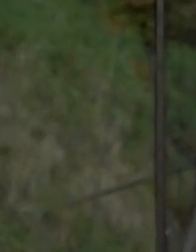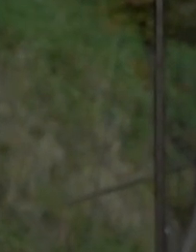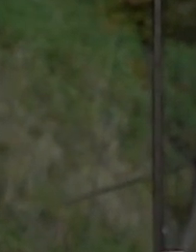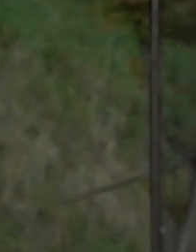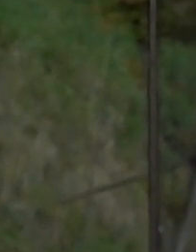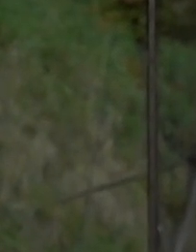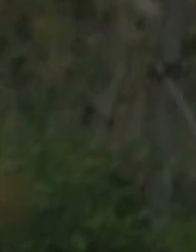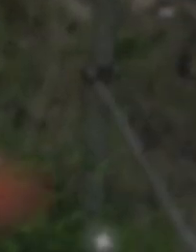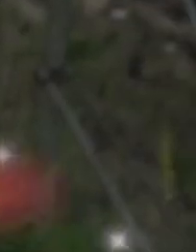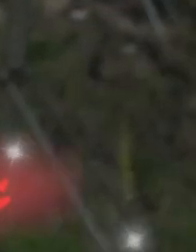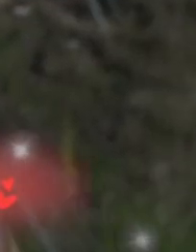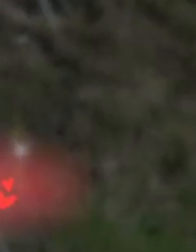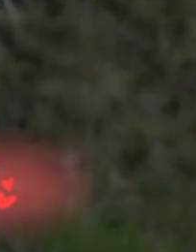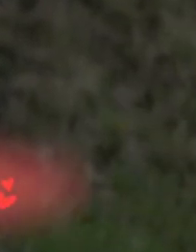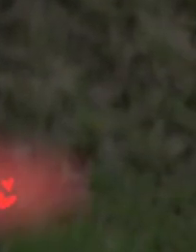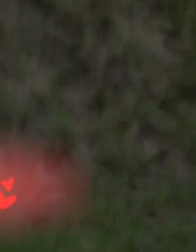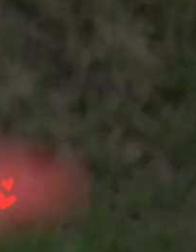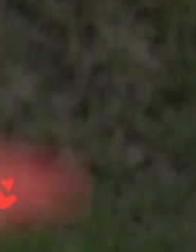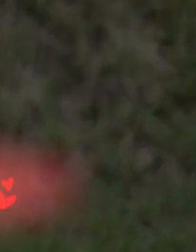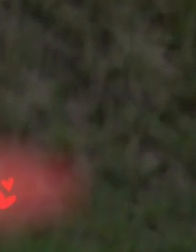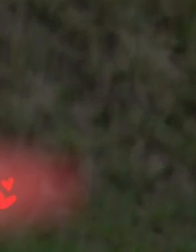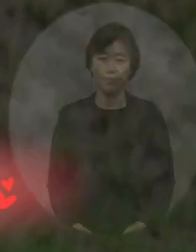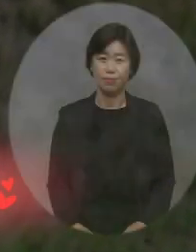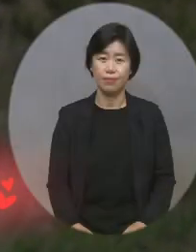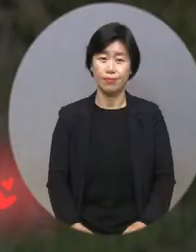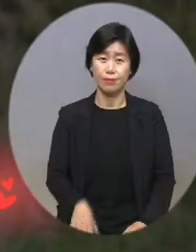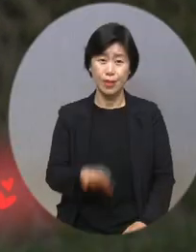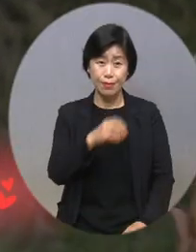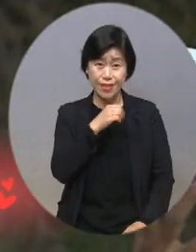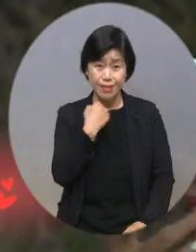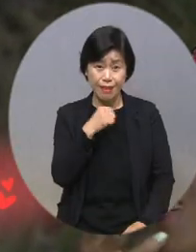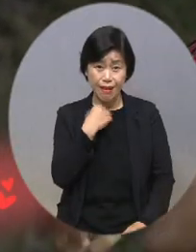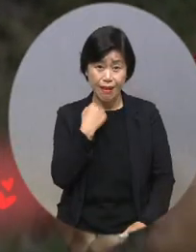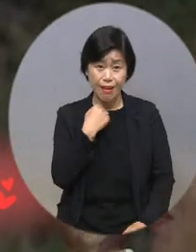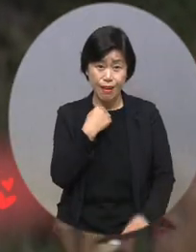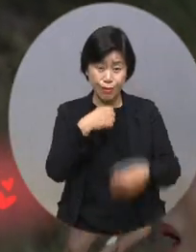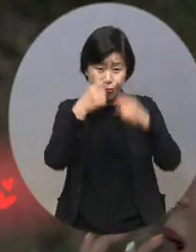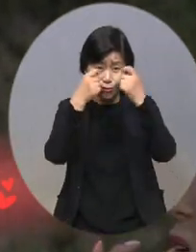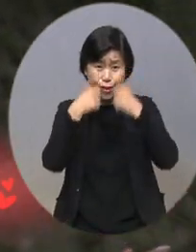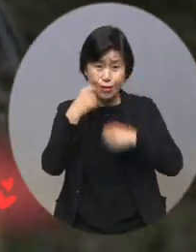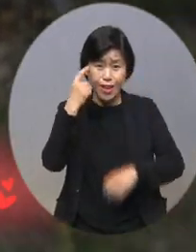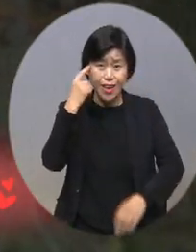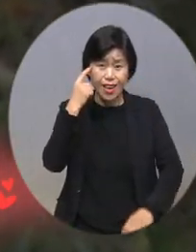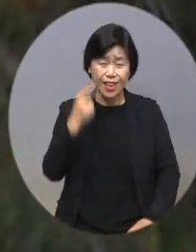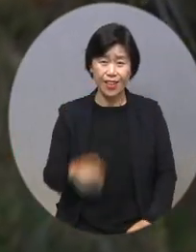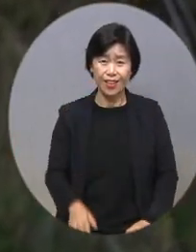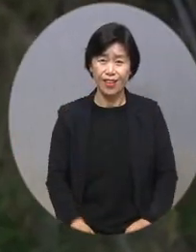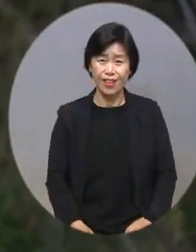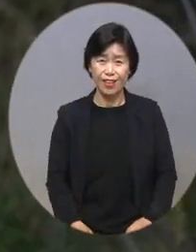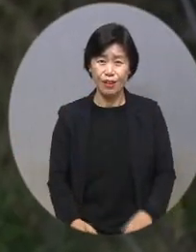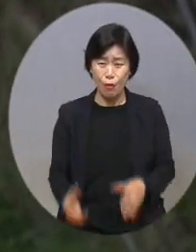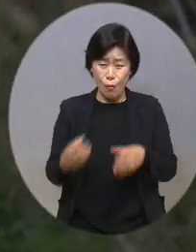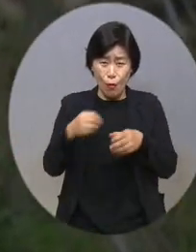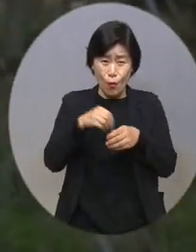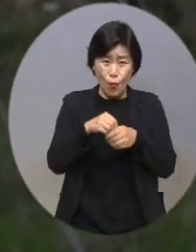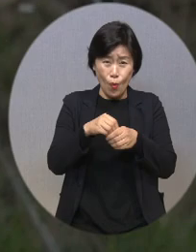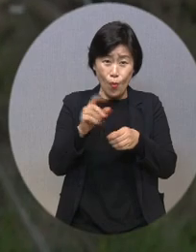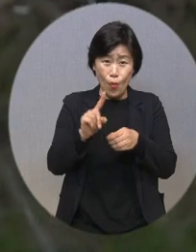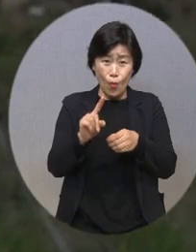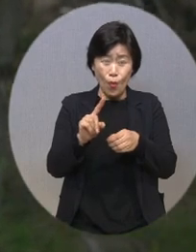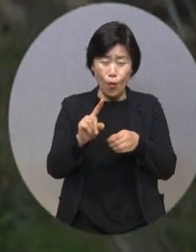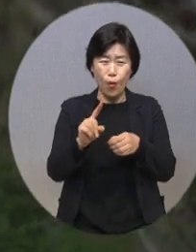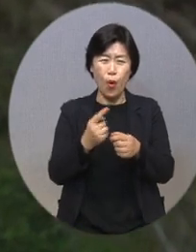형 근데 왜 눈물이 나요? 맛있어? 맛있어? 오 진짜 맛있다. 뭐야? 뭐 와사비 먹었어? 와사비